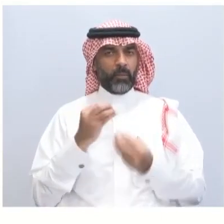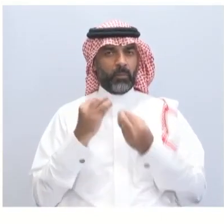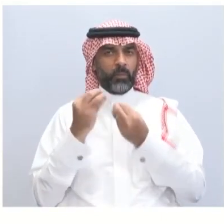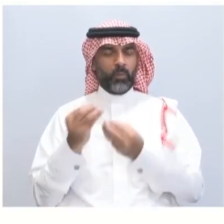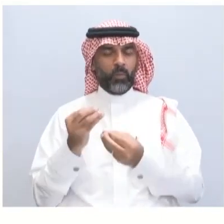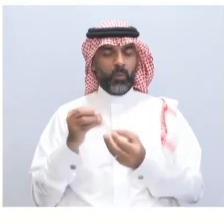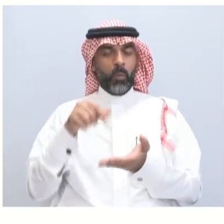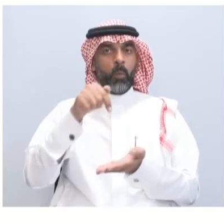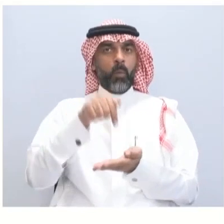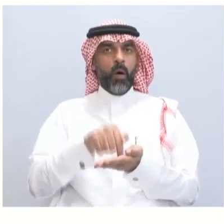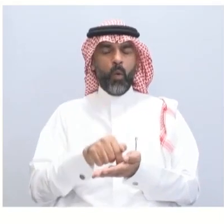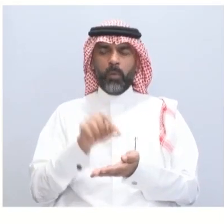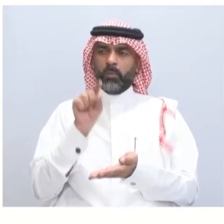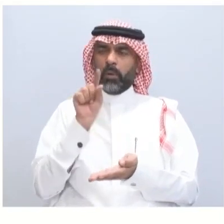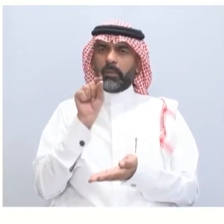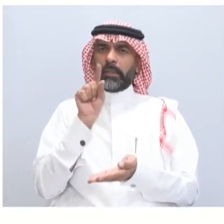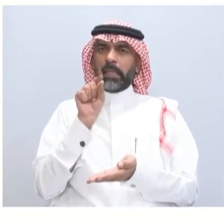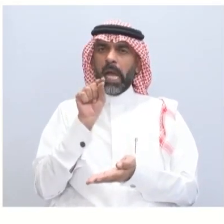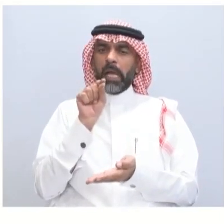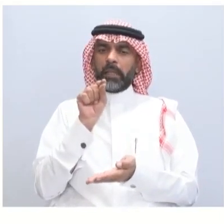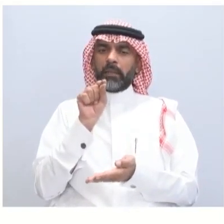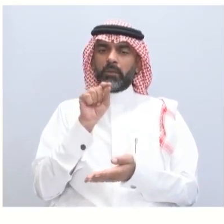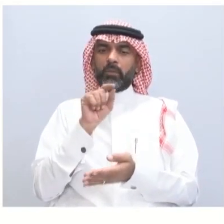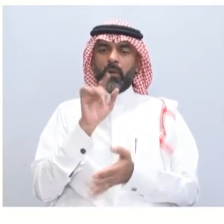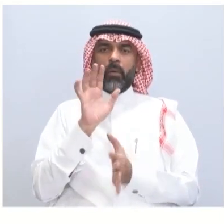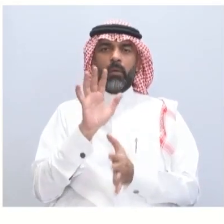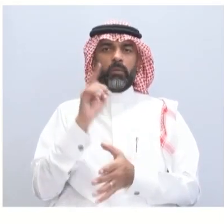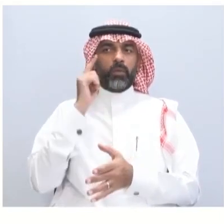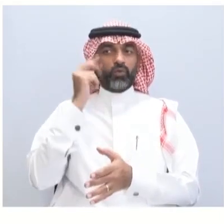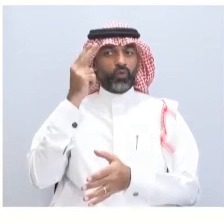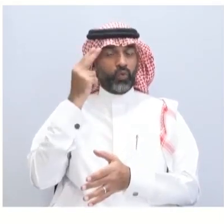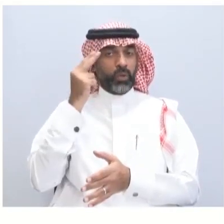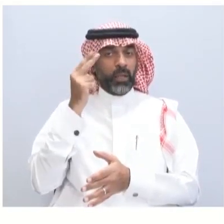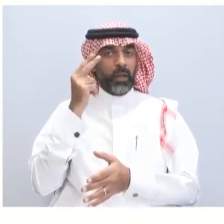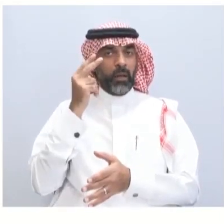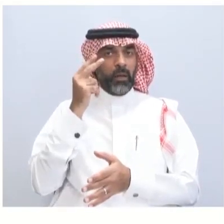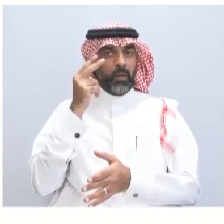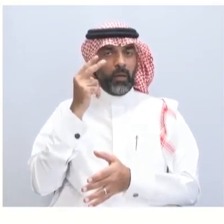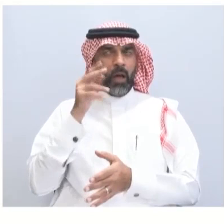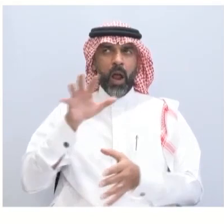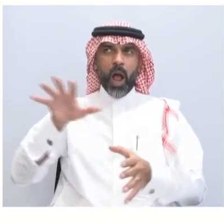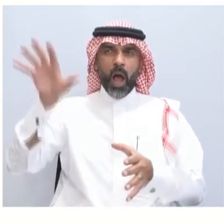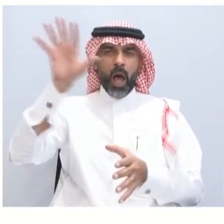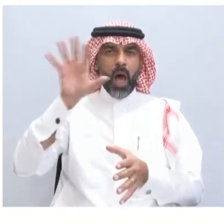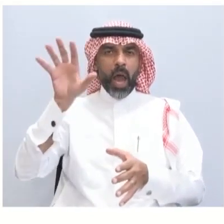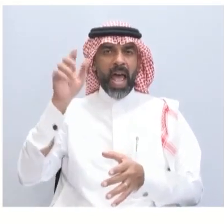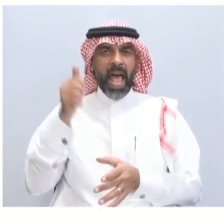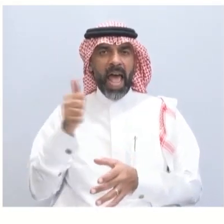موقعا متميزا حيث اصبحت ملتقى لقارات اسيا